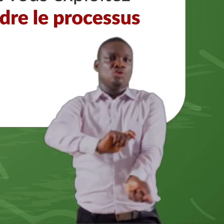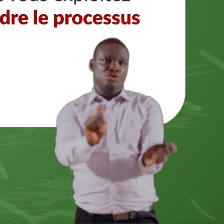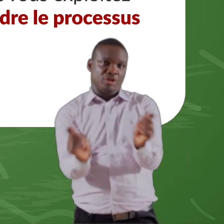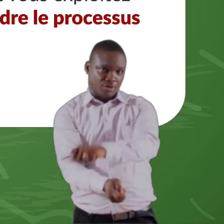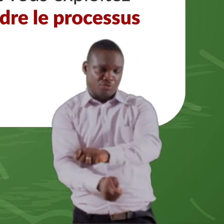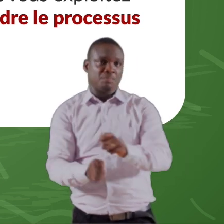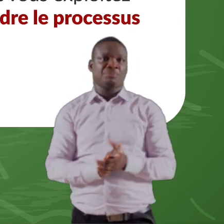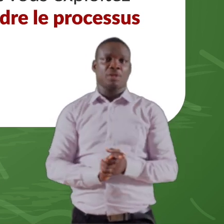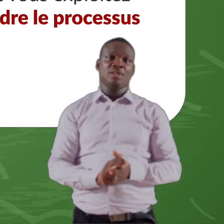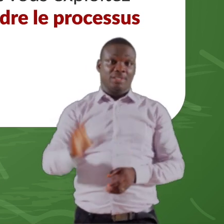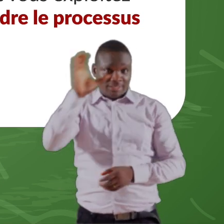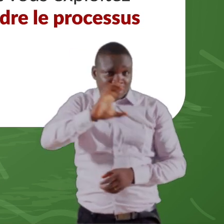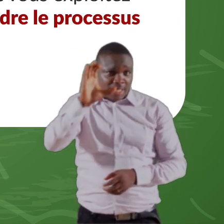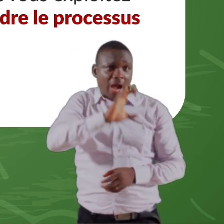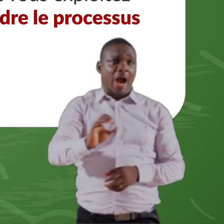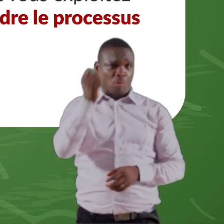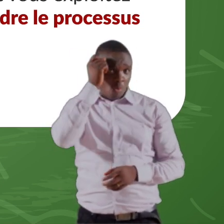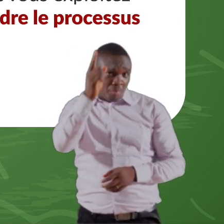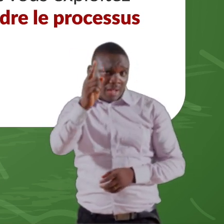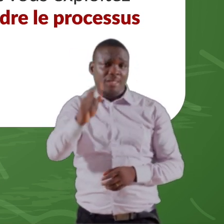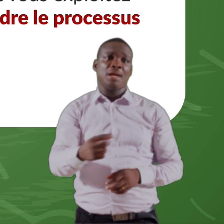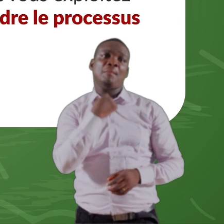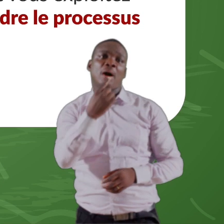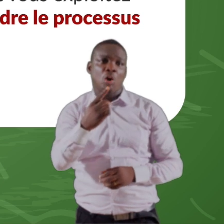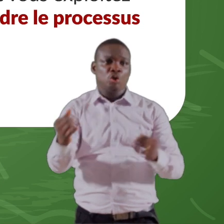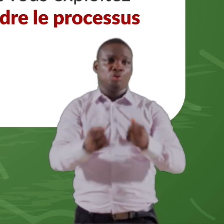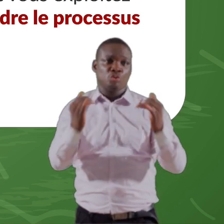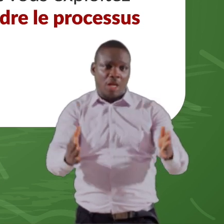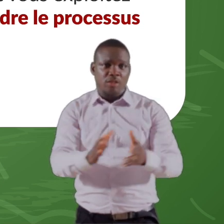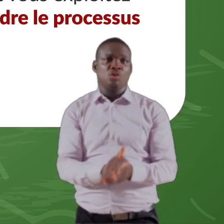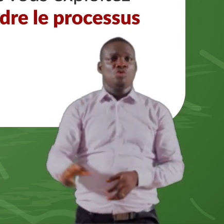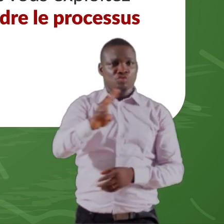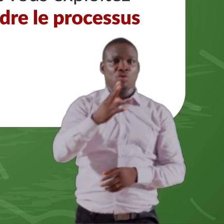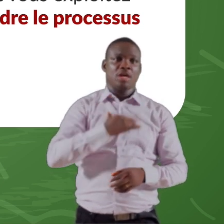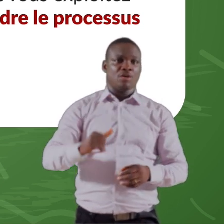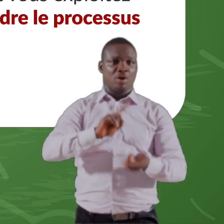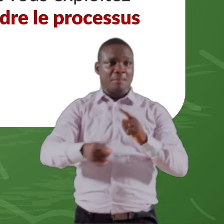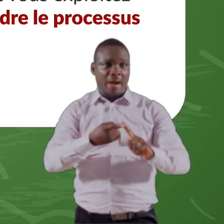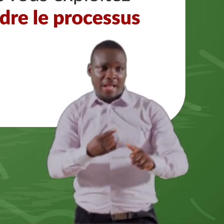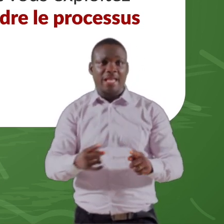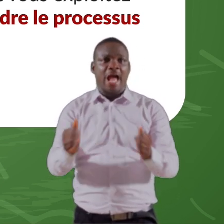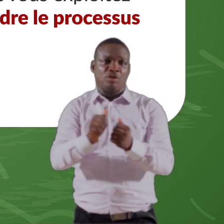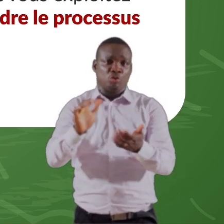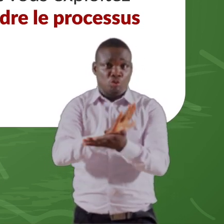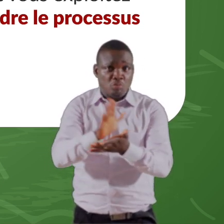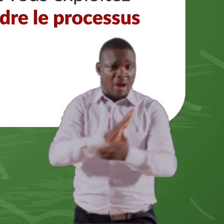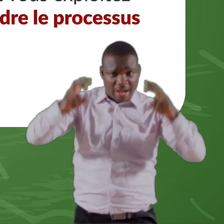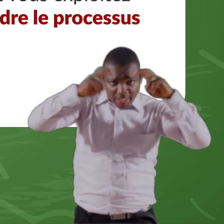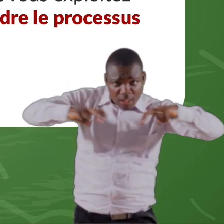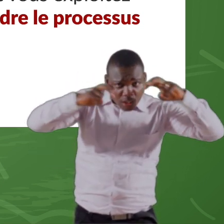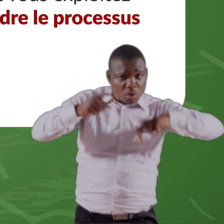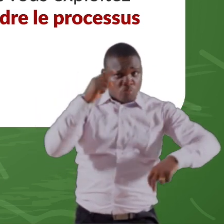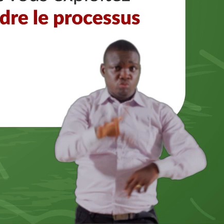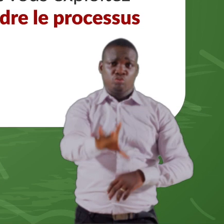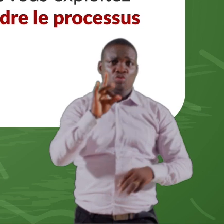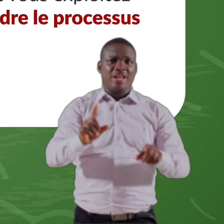Cherchant à comprendre les propos du journaliste, vous et vos camarades exploitez des documents afin de déterminer les